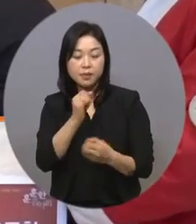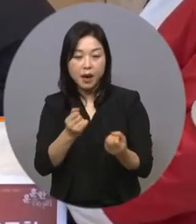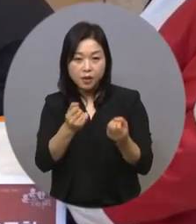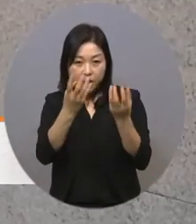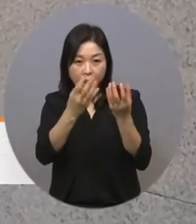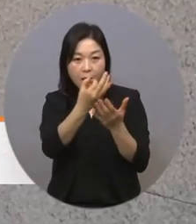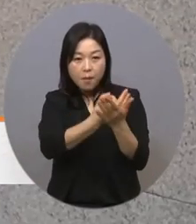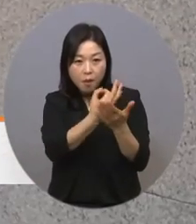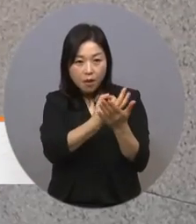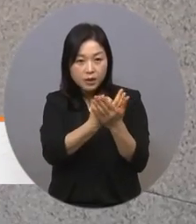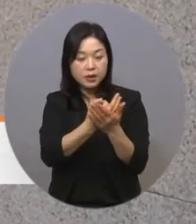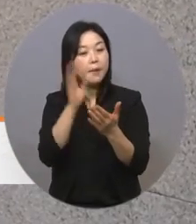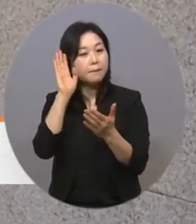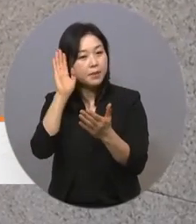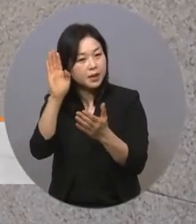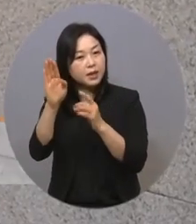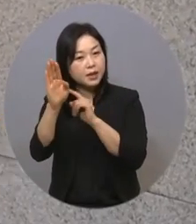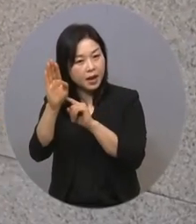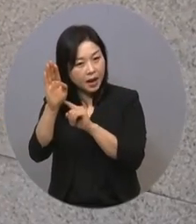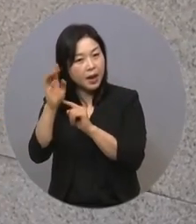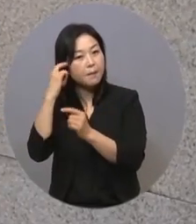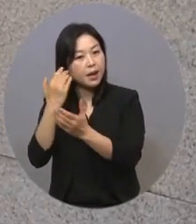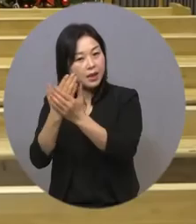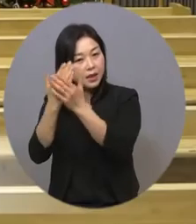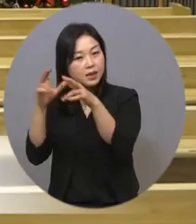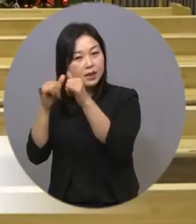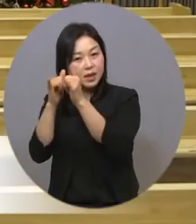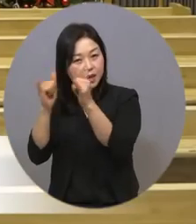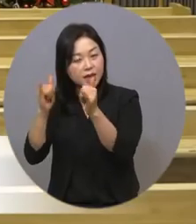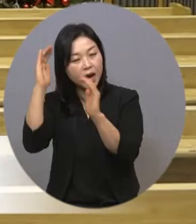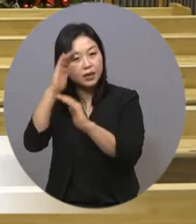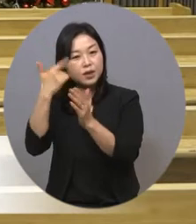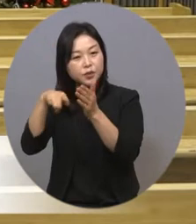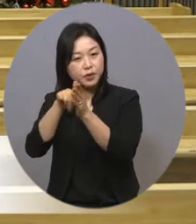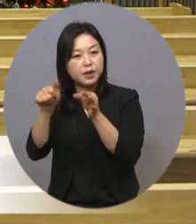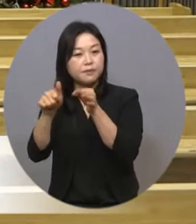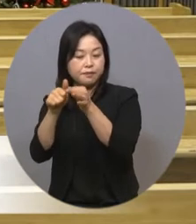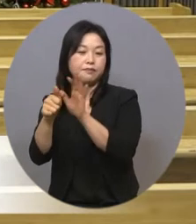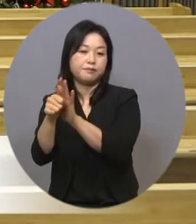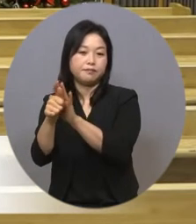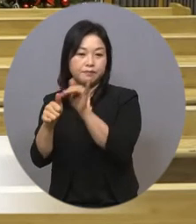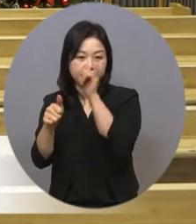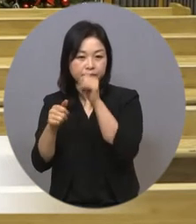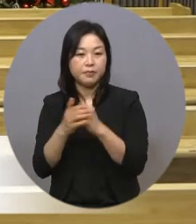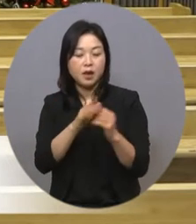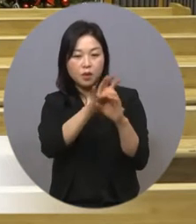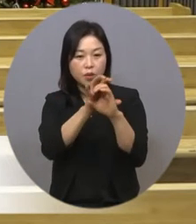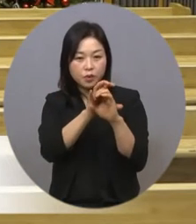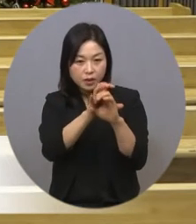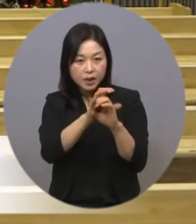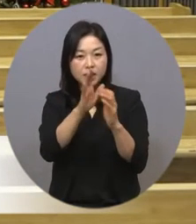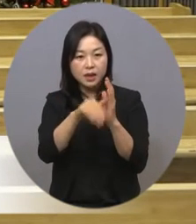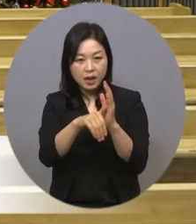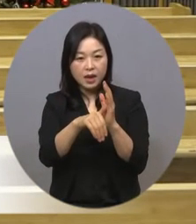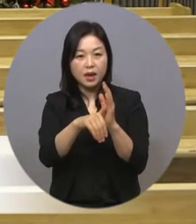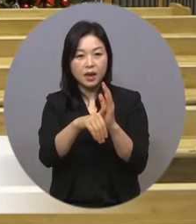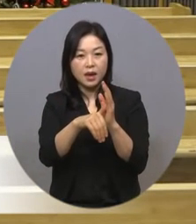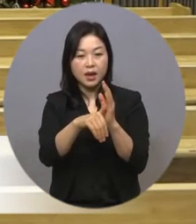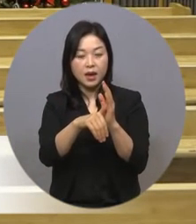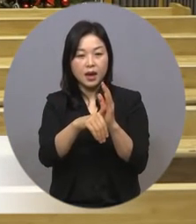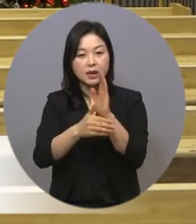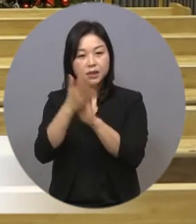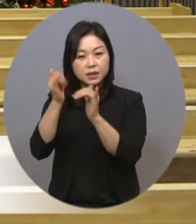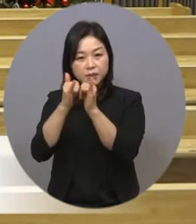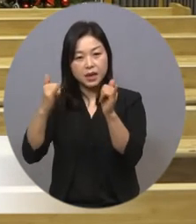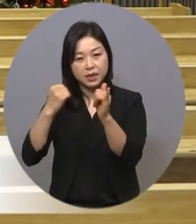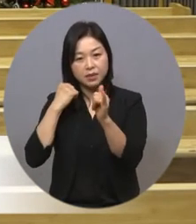세대 발달 장애인을 위한 장학금으로 기부됩니다. 코로나 시대에 우리 모든 시민들에게 힘과 격려가